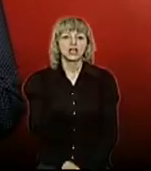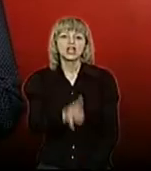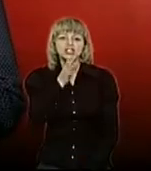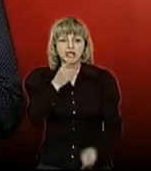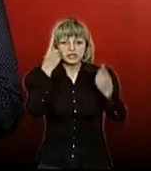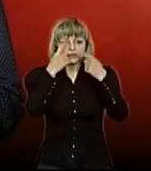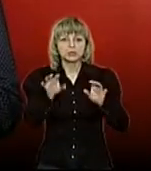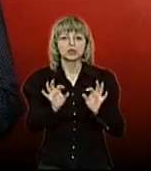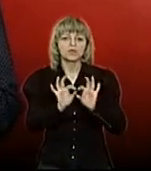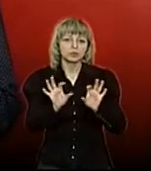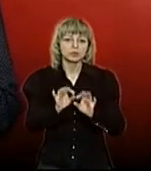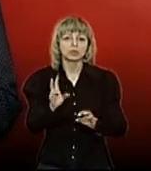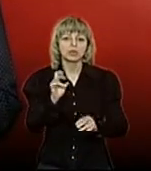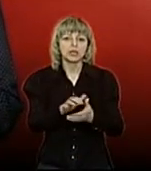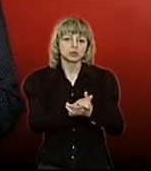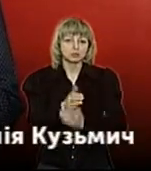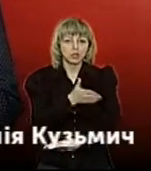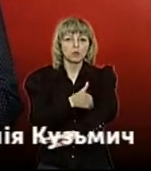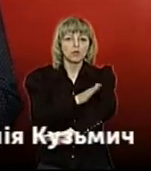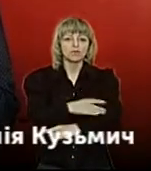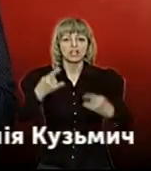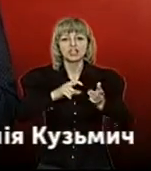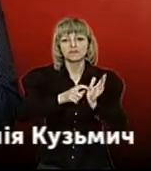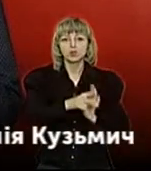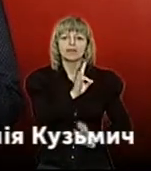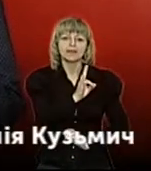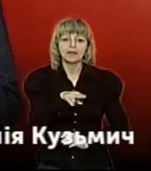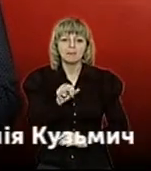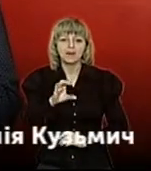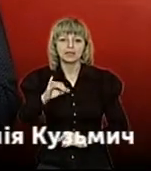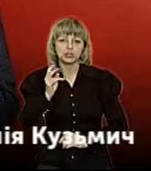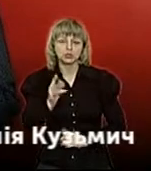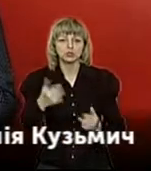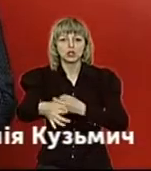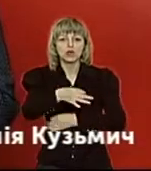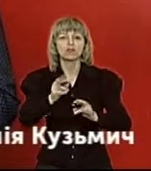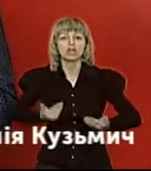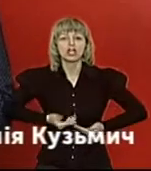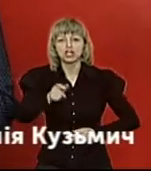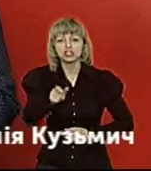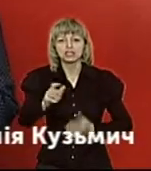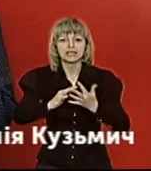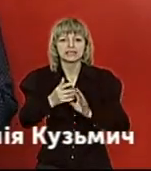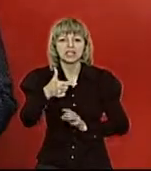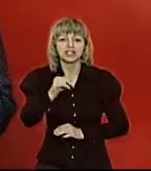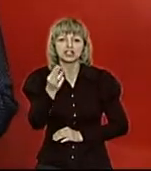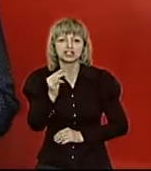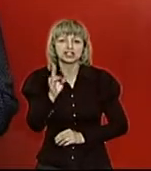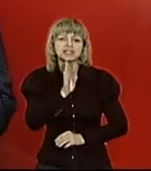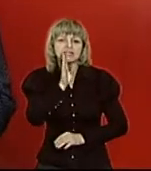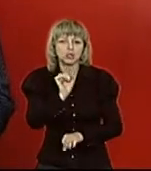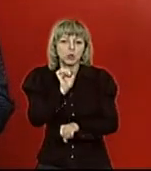Час інформаційного випуску на Суспільному Волинь. У студії Надія Панасюк. Сьогодні говоримо про те, як жителі села Гішин зранку